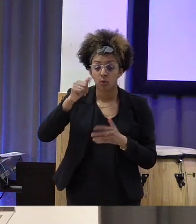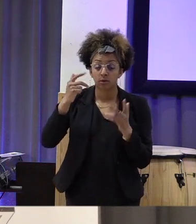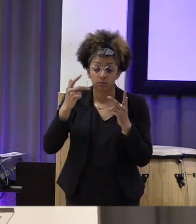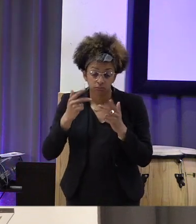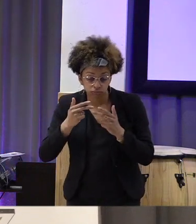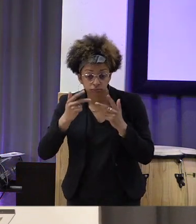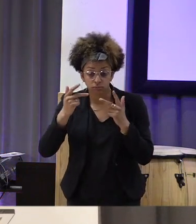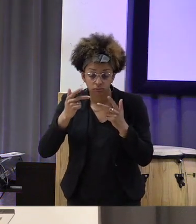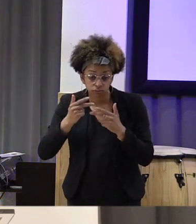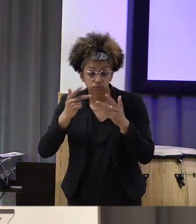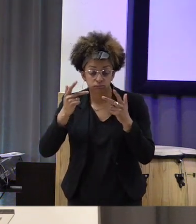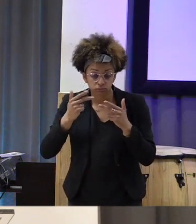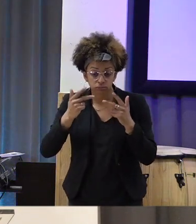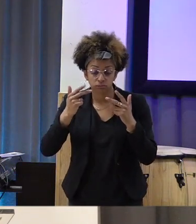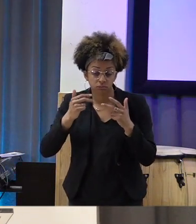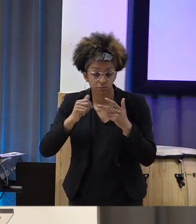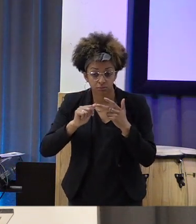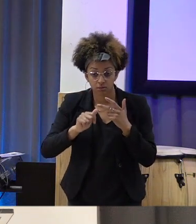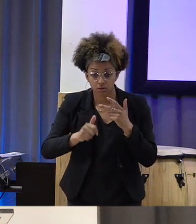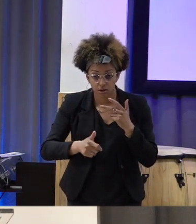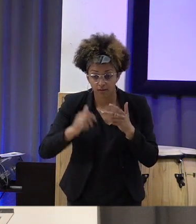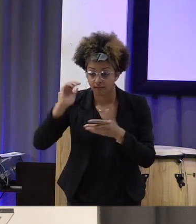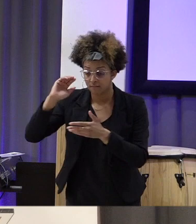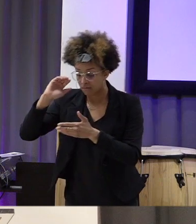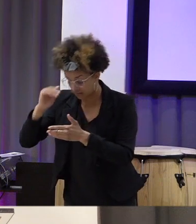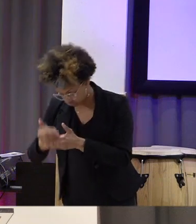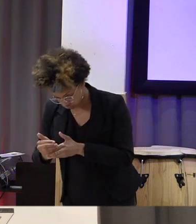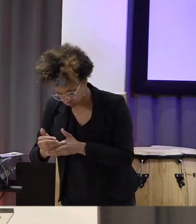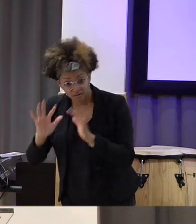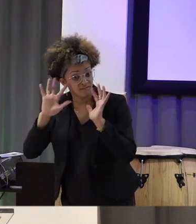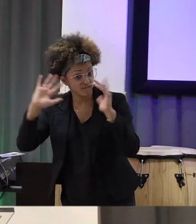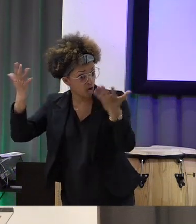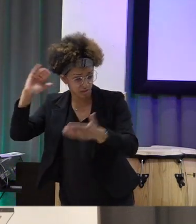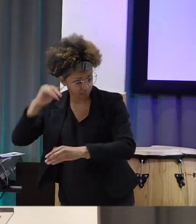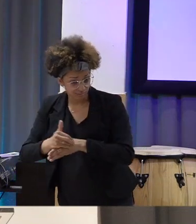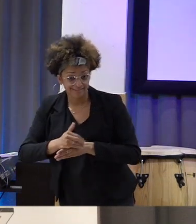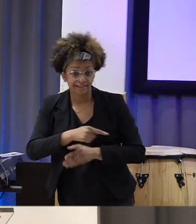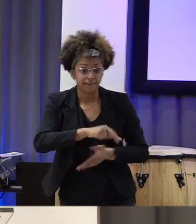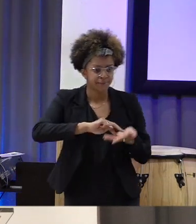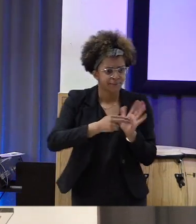ensuite. Toutes les prudentes, aussi bien que les folles.